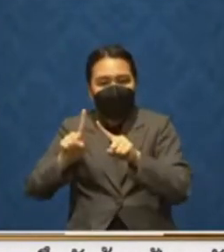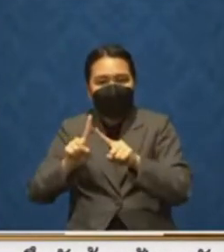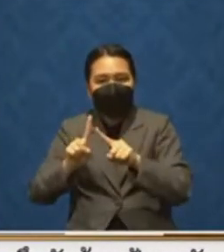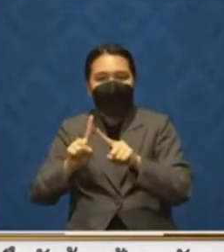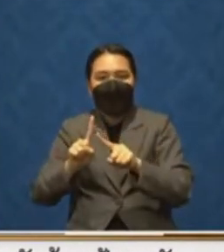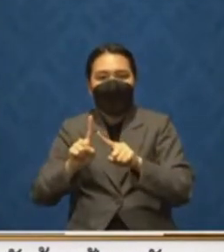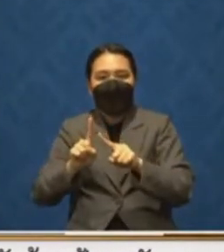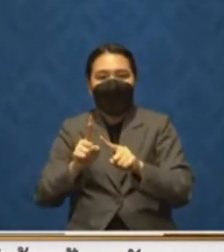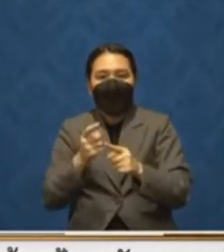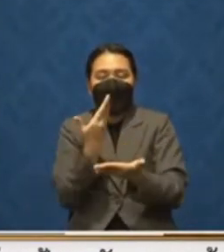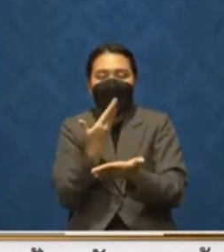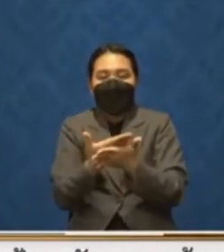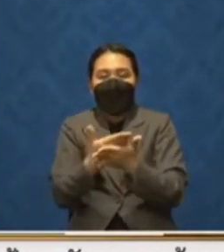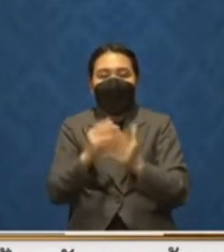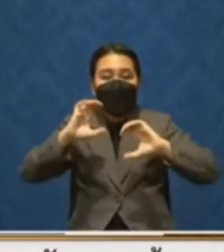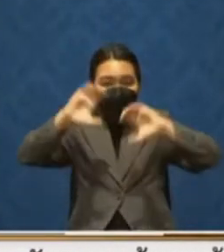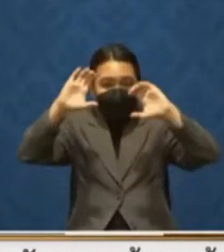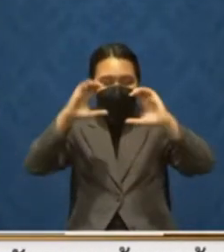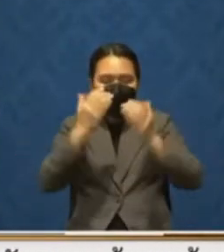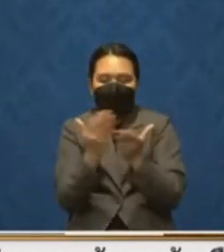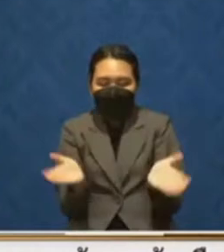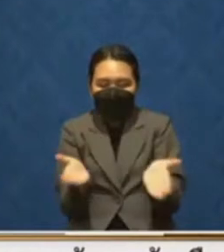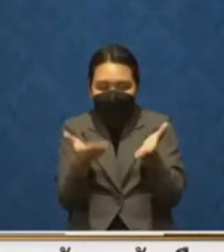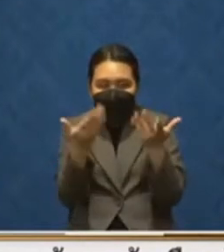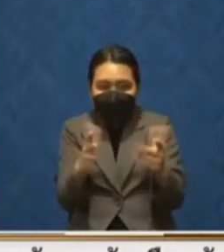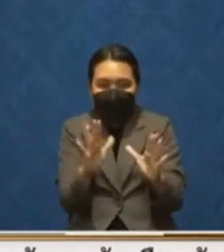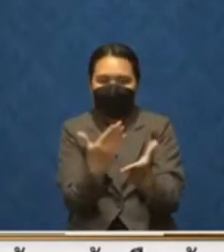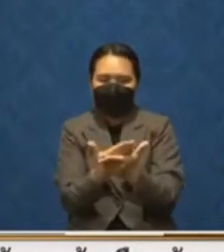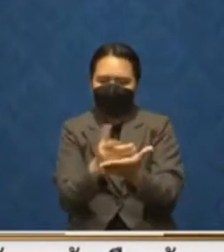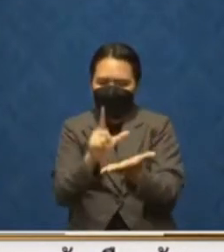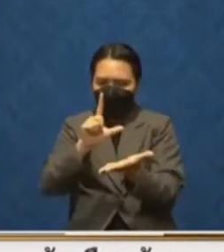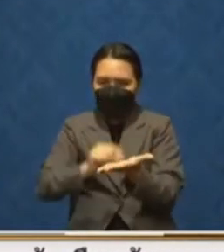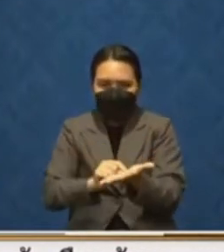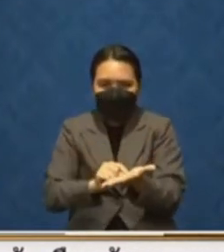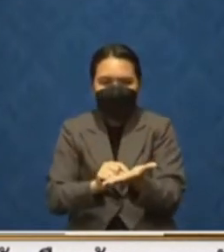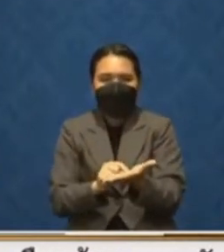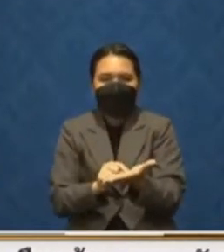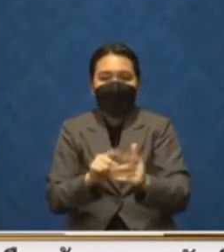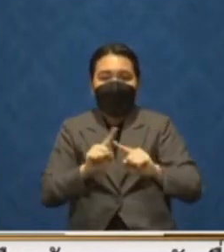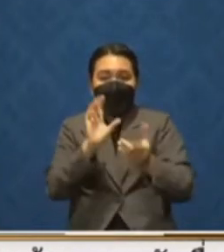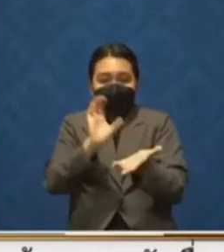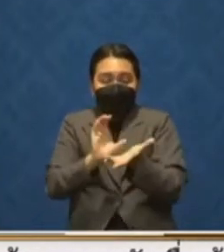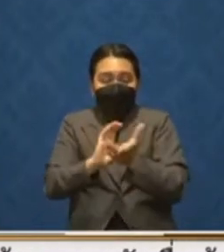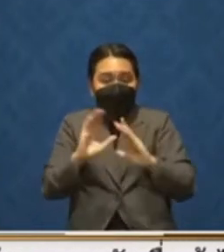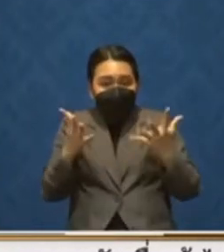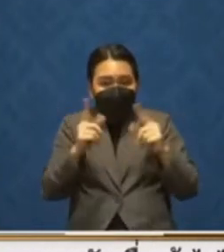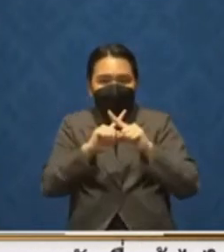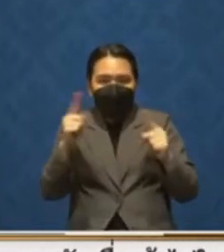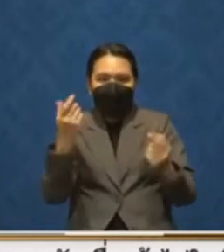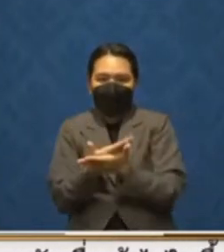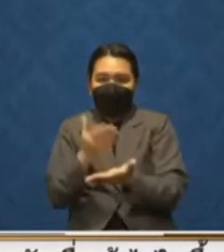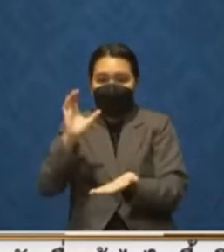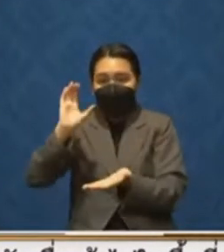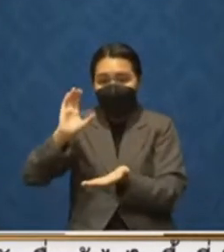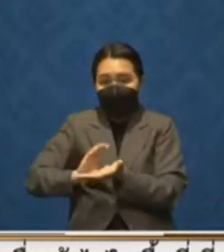ดินอุดมไปเลยนะตัวเท่าราคาก็ถูกไปกี่บาทเองเนี่ยเขาไม่มีของทุนแต่ก็ใช้โง่มานานเออภาครัฐเอ็ด